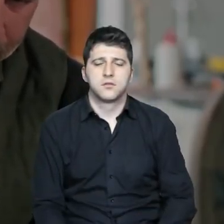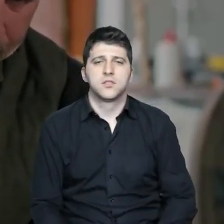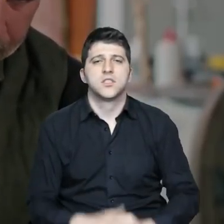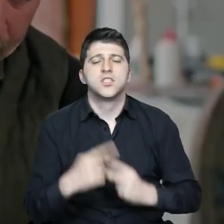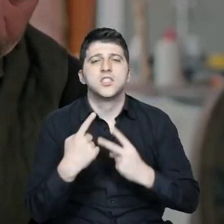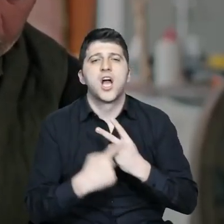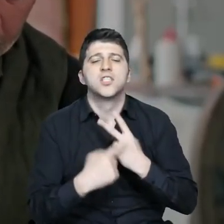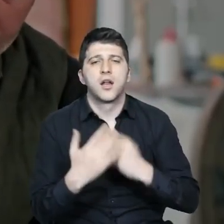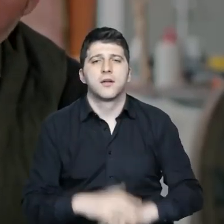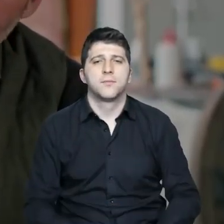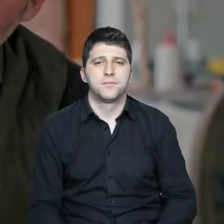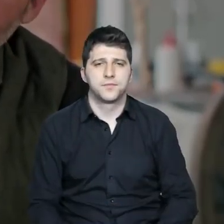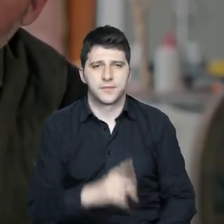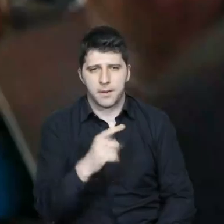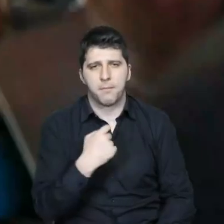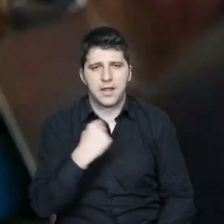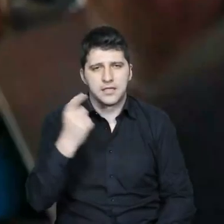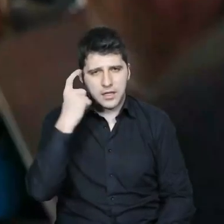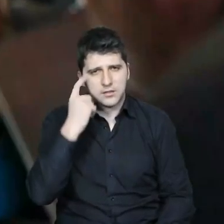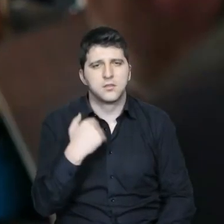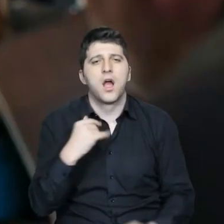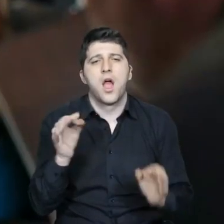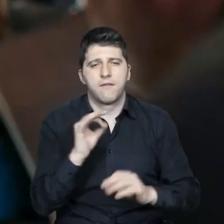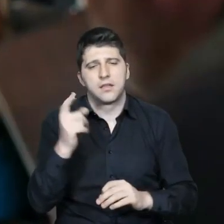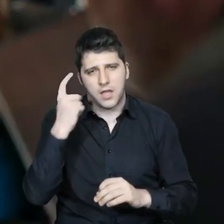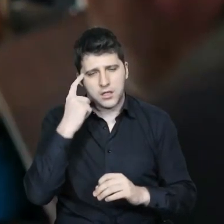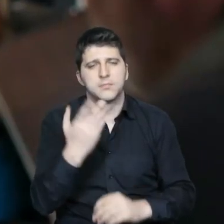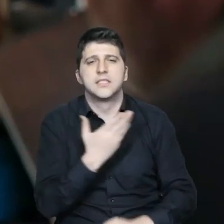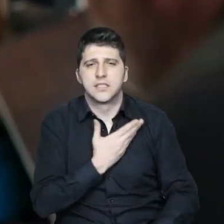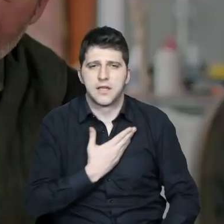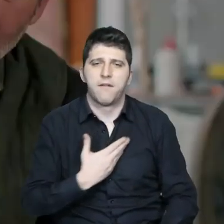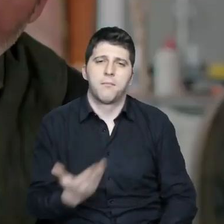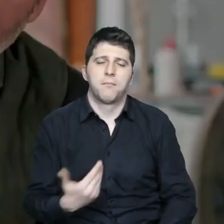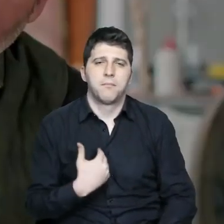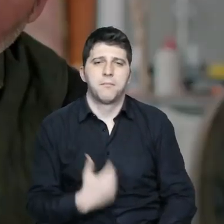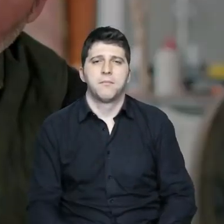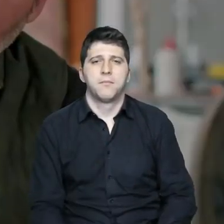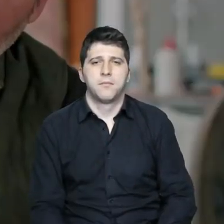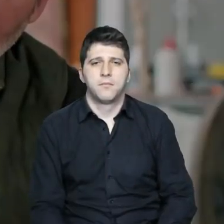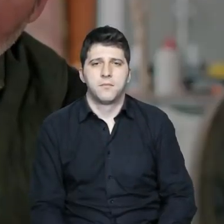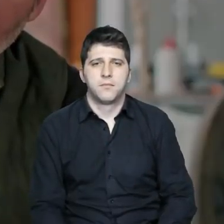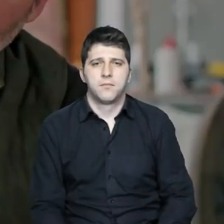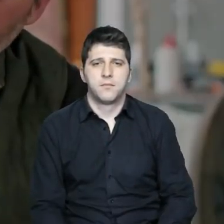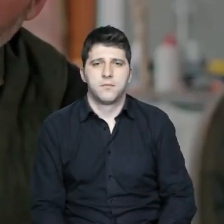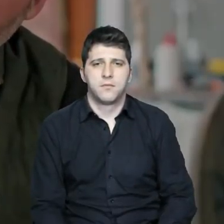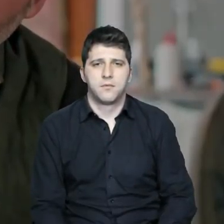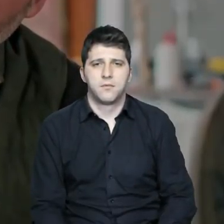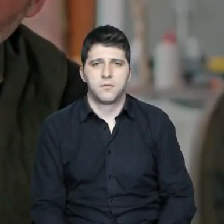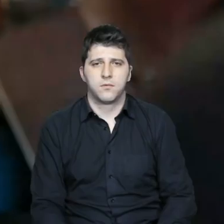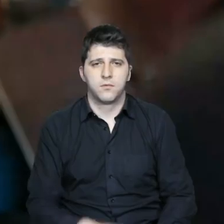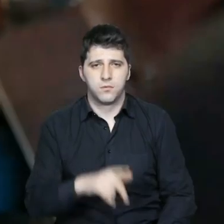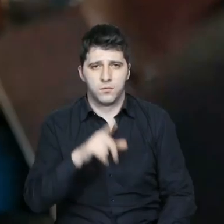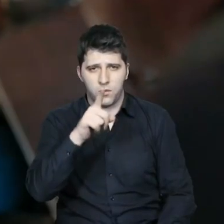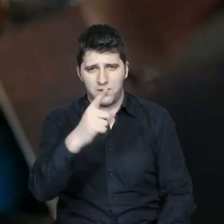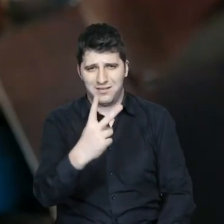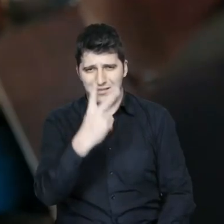Yaşar, beni tanırsın. Evet, tanırım. Severim de Allah var. Oradan çok mu aptal